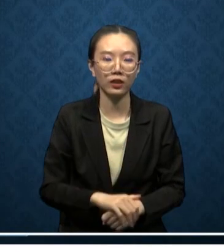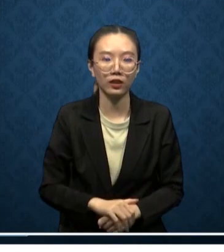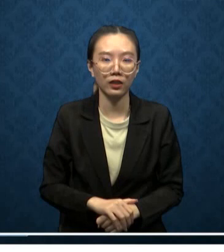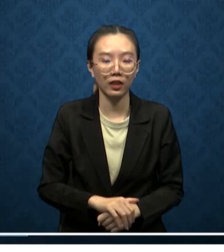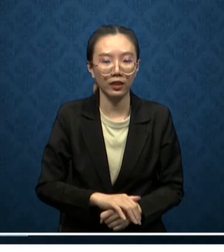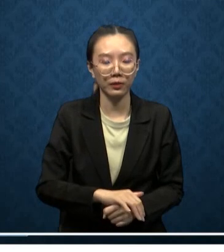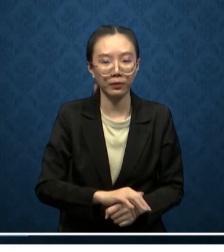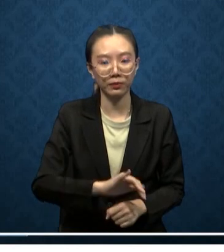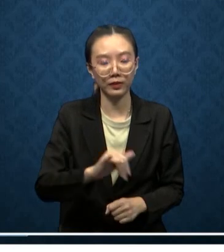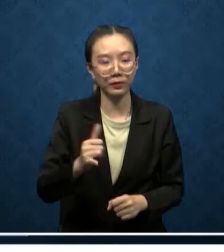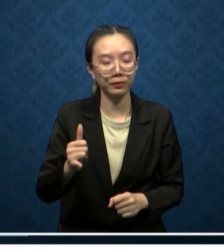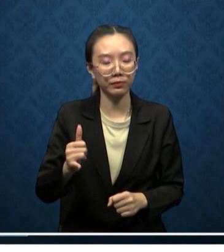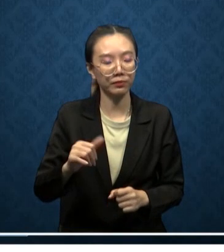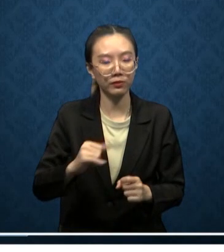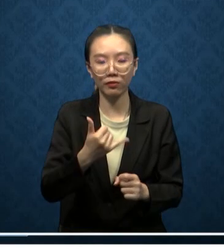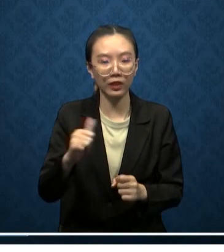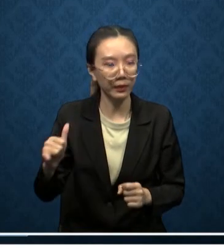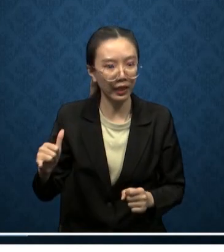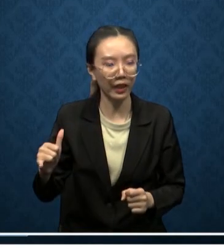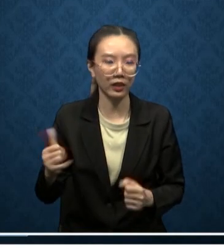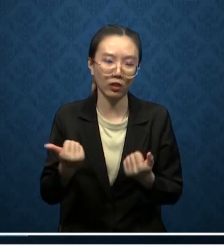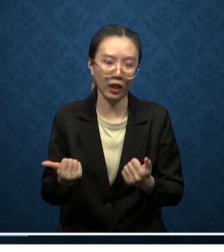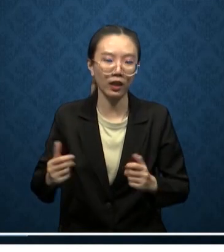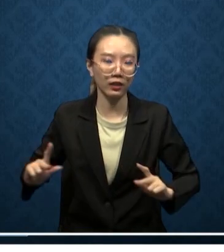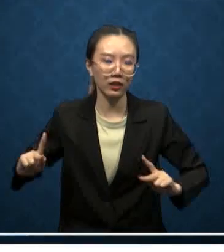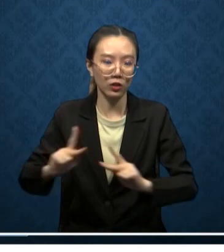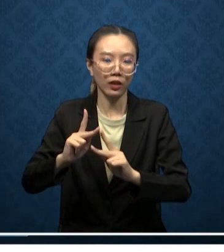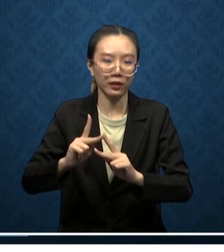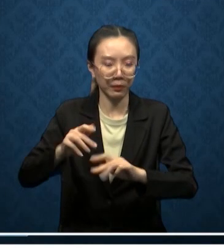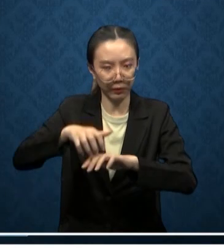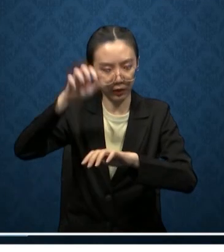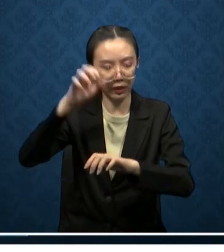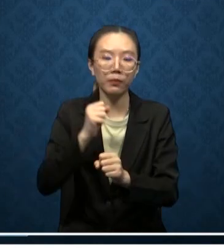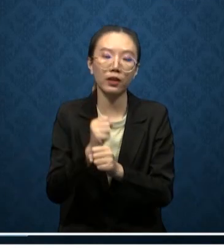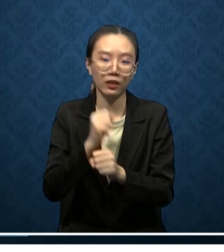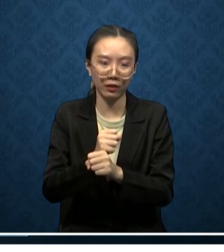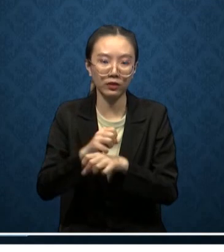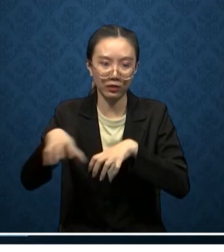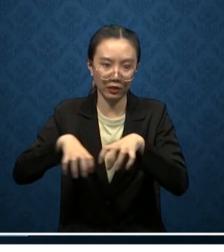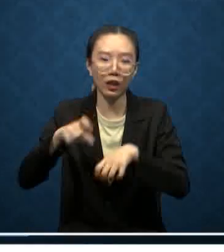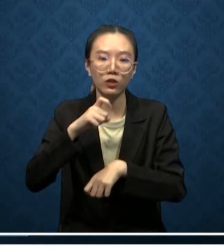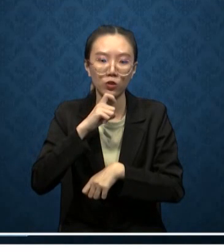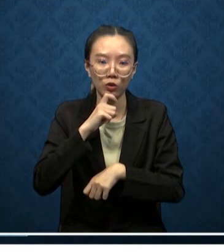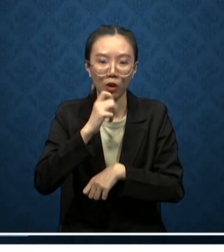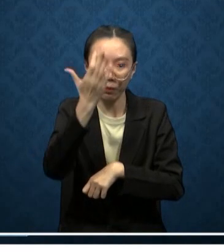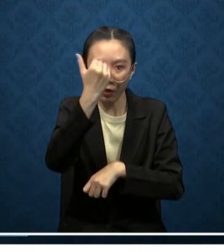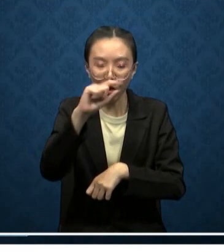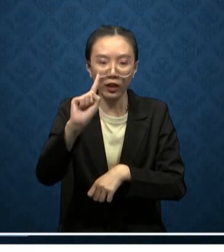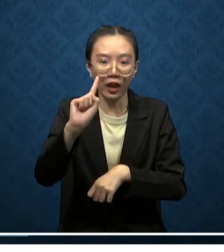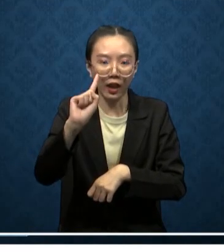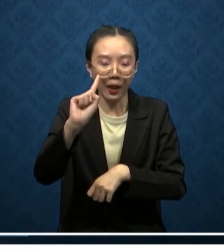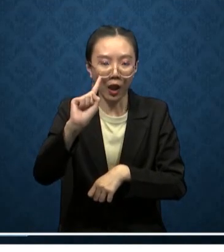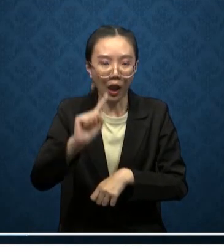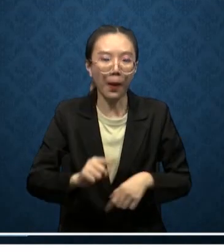วัน ST servซึ่งมหาดไทยกำลังดำเนินการนะครับทั้งหมดทั้งมวลเนี่ยก็เพื่อยกระดับความ